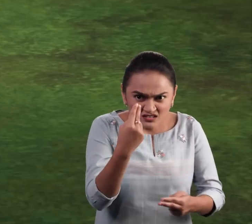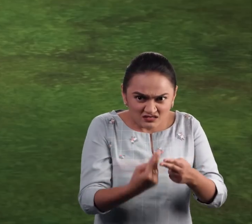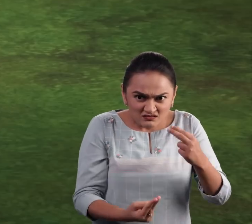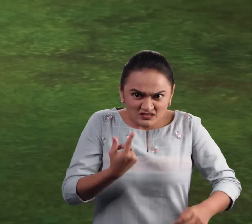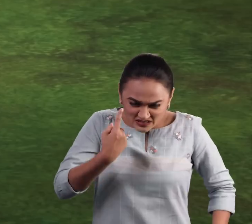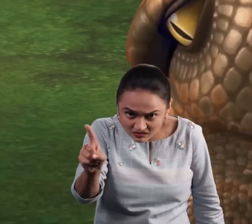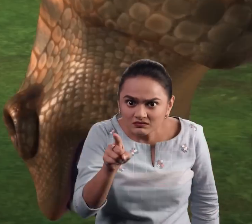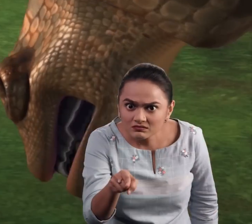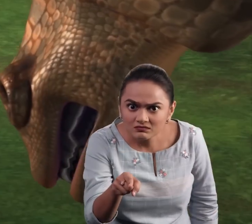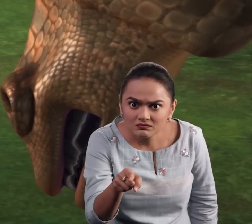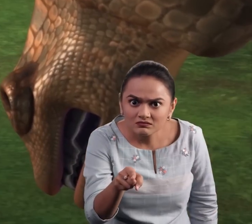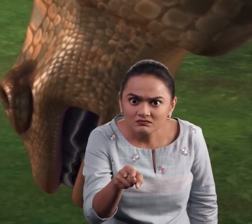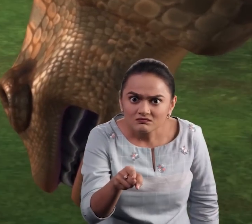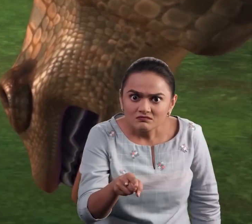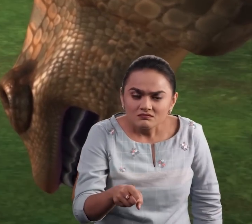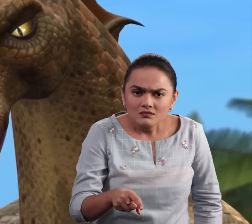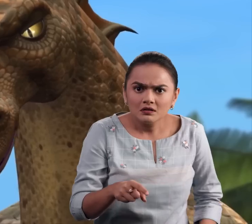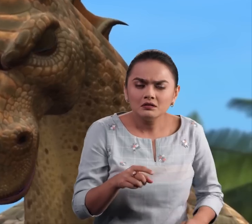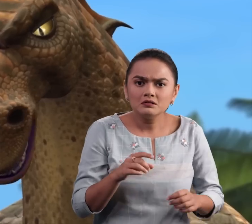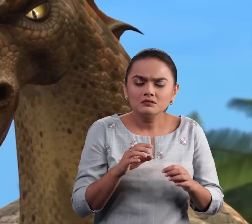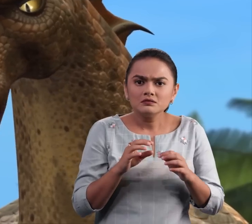क्या ये सत्य है?